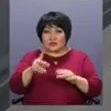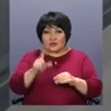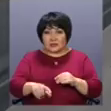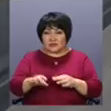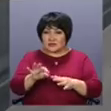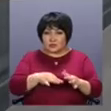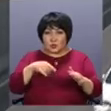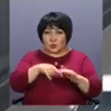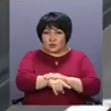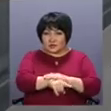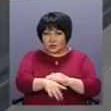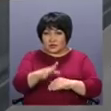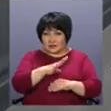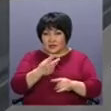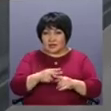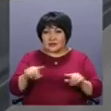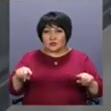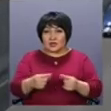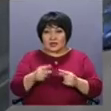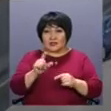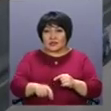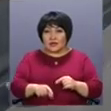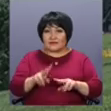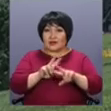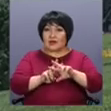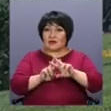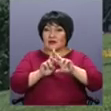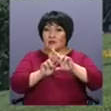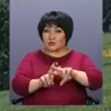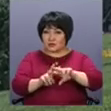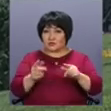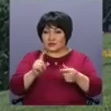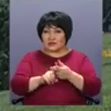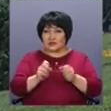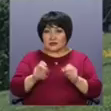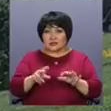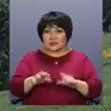суытып үлгерген. Қазір ұсталған азамат қамауда, оған қатысты қылмыстық іс қозғалды.